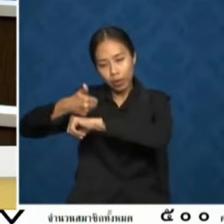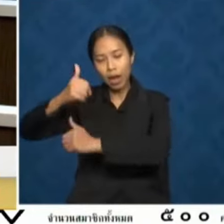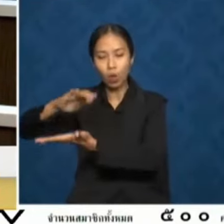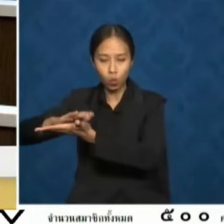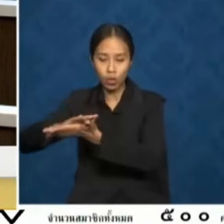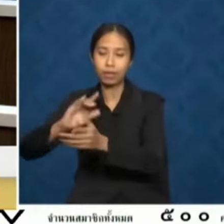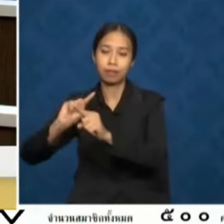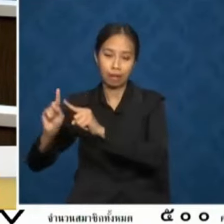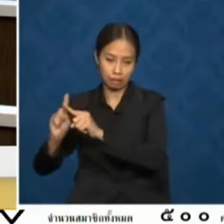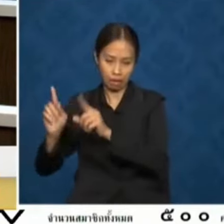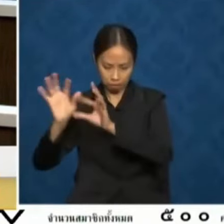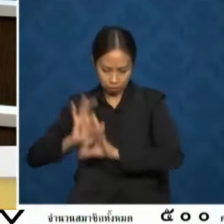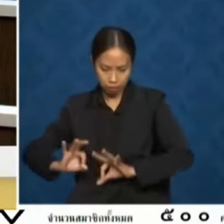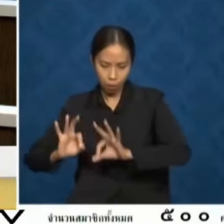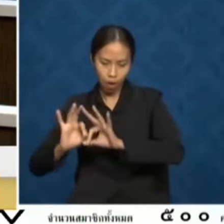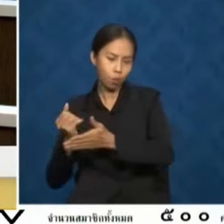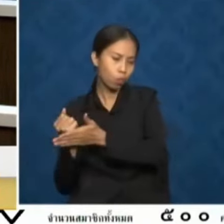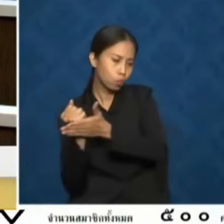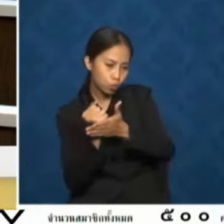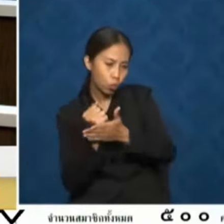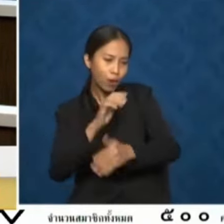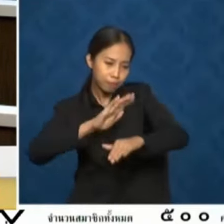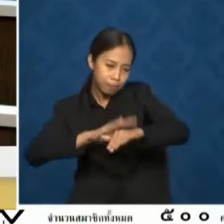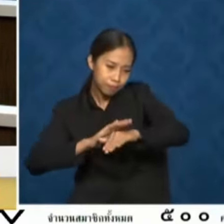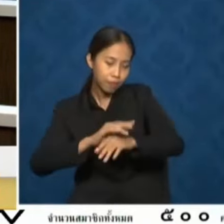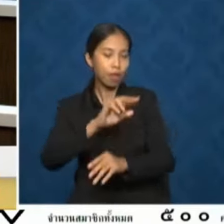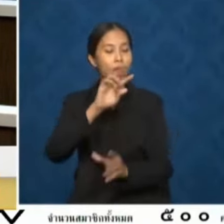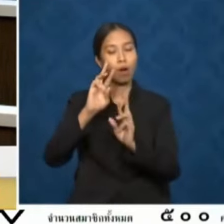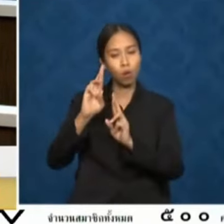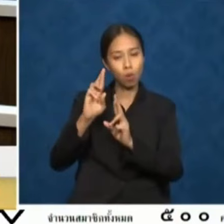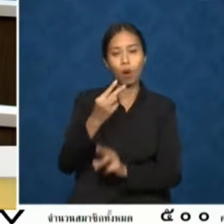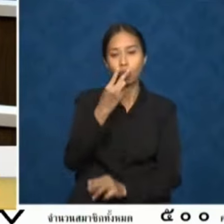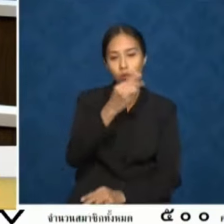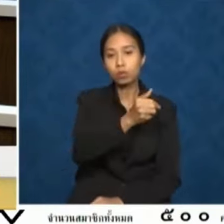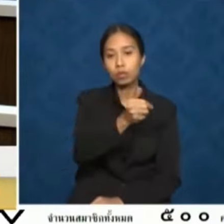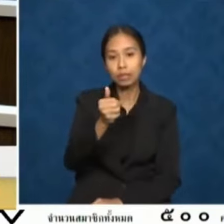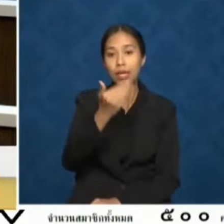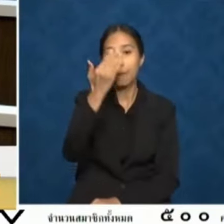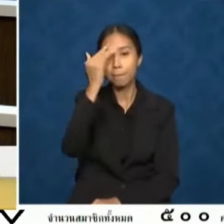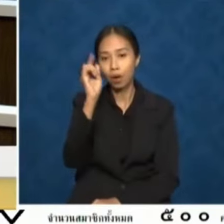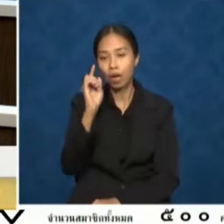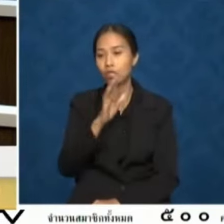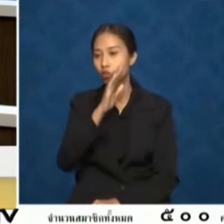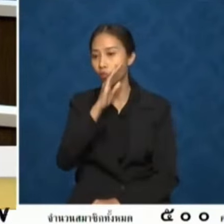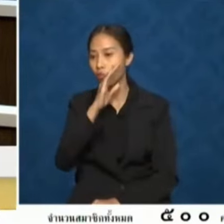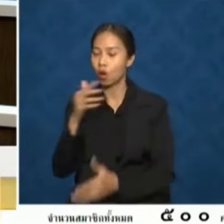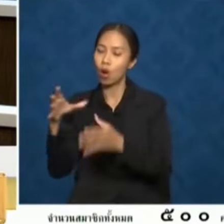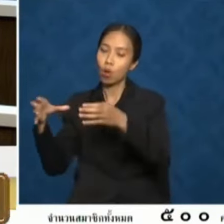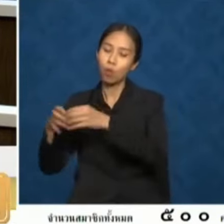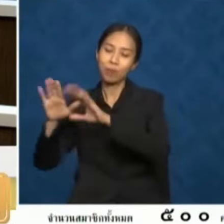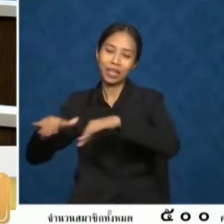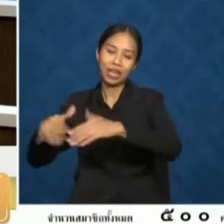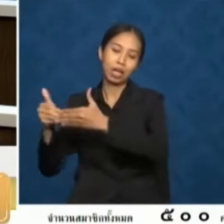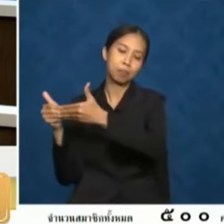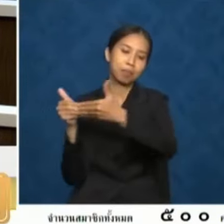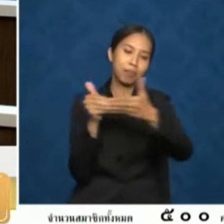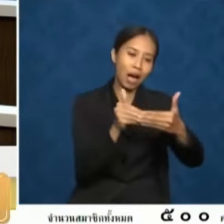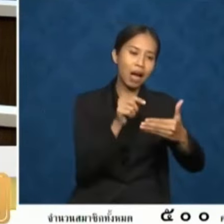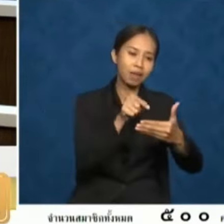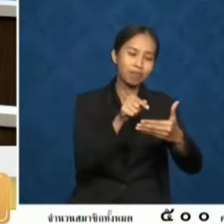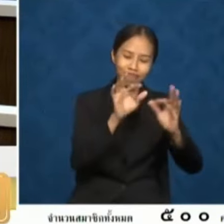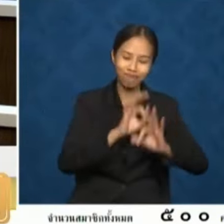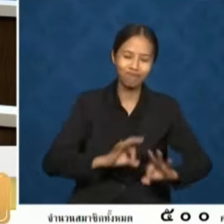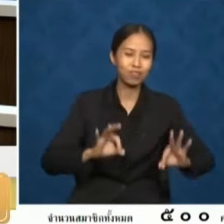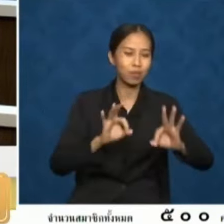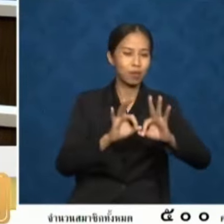าระวังเช่นเดียวกันเพราะการที่เอาเด็กไปทำกิจกรรมและปลูกฝังบางเรื่องที่ไม่ถูกต้องก็เป็นเรื่องสำคัญเพราะเด็กอา